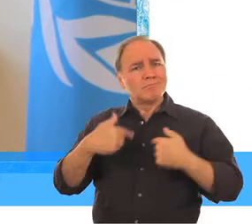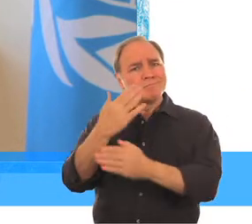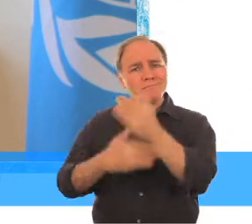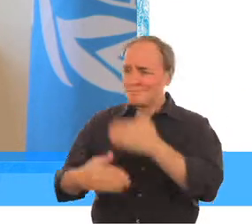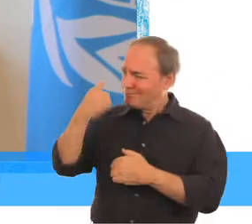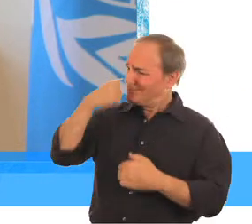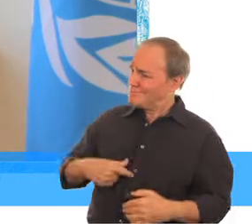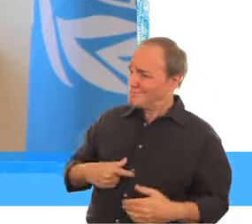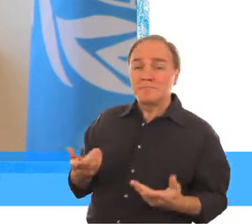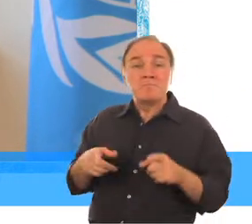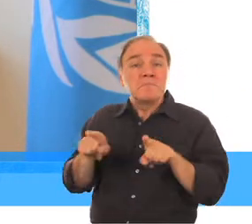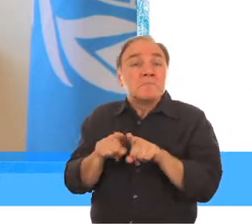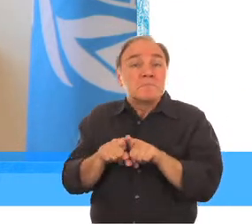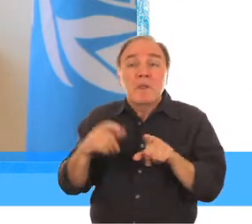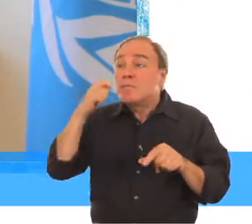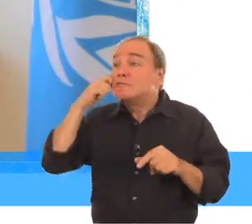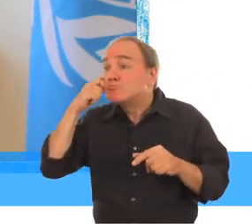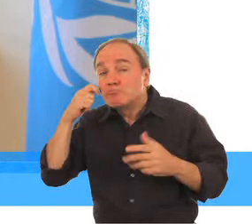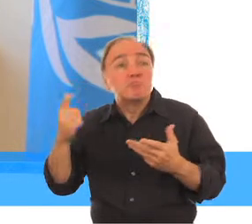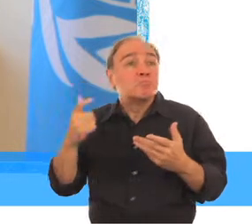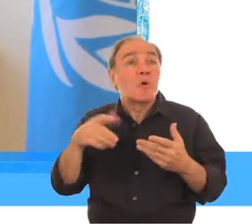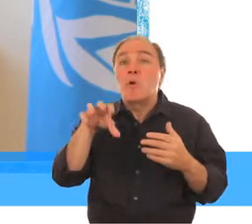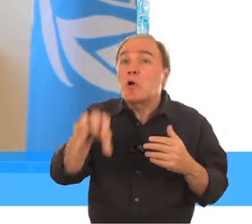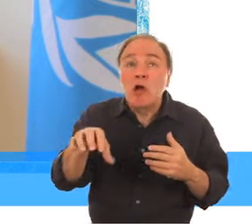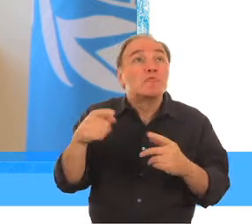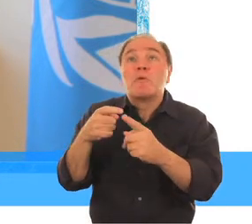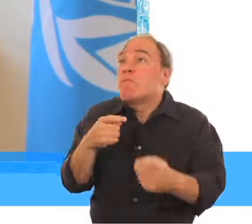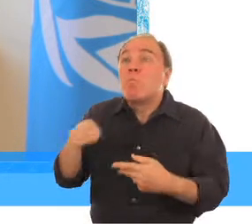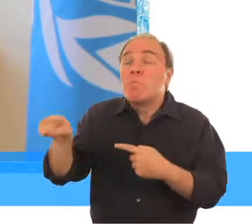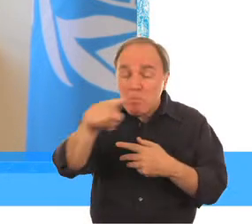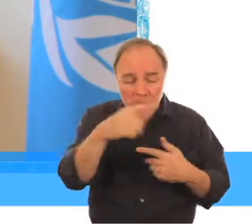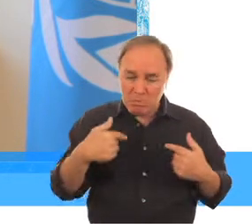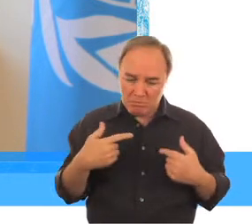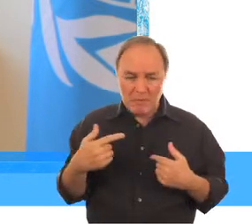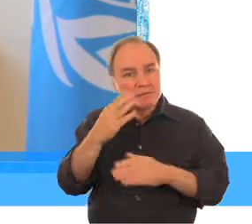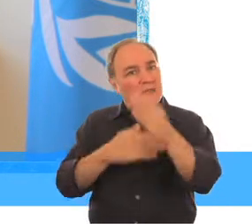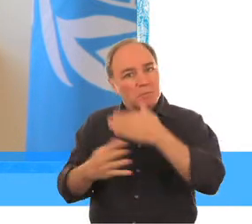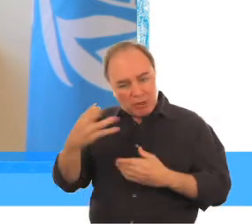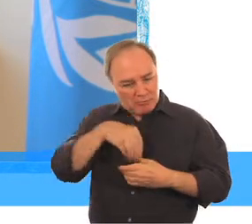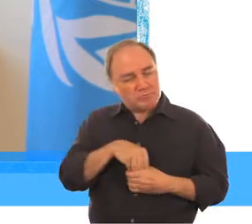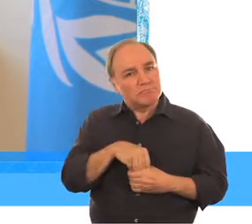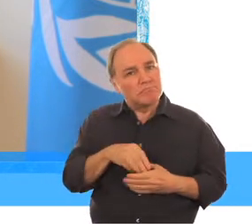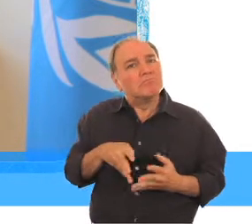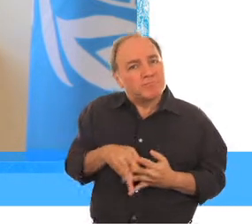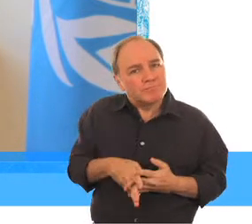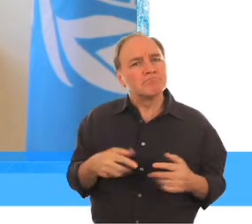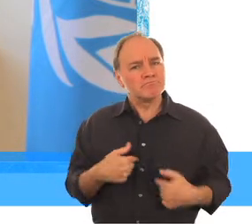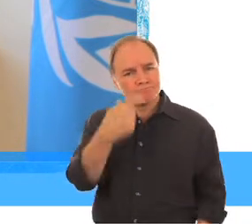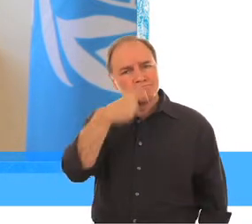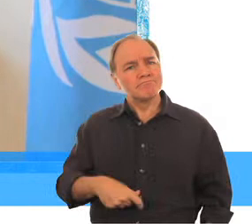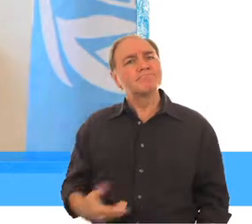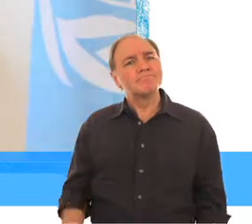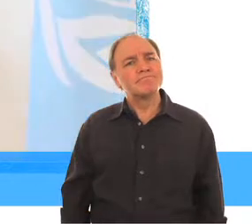communauté avec laquelle nous travaillons. Tout comme notre nom de famille, notre appartenance ethnique, notre nationalité, notre sexe, le handicap fait partie de